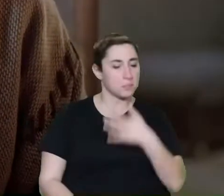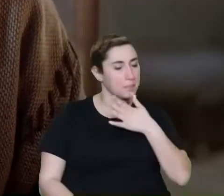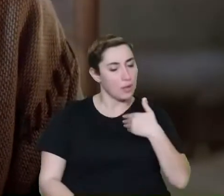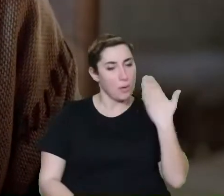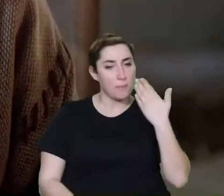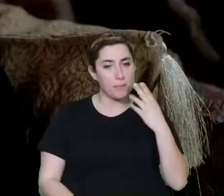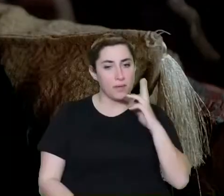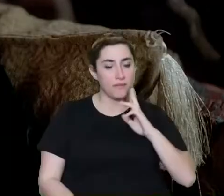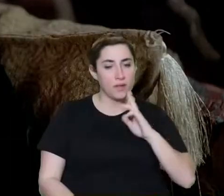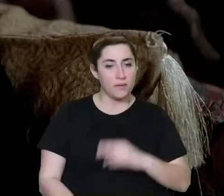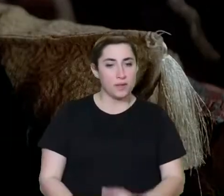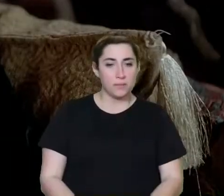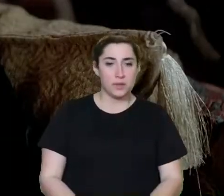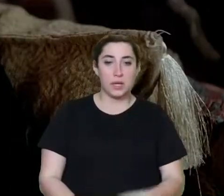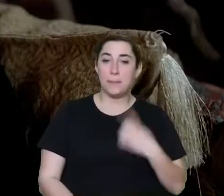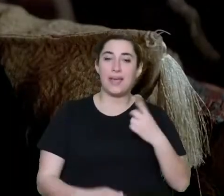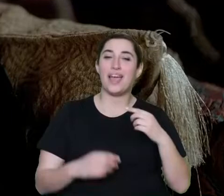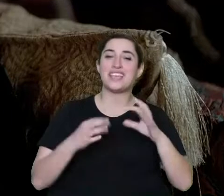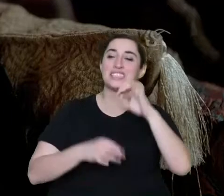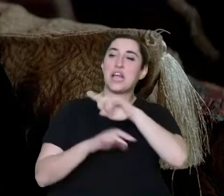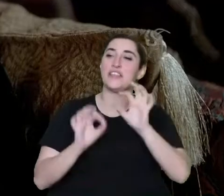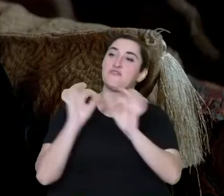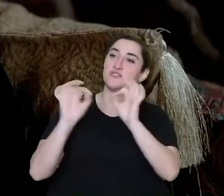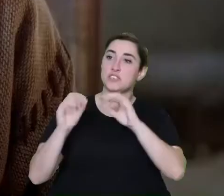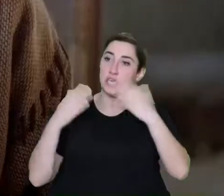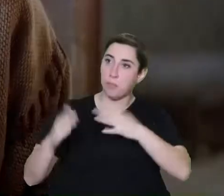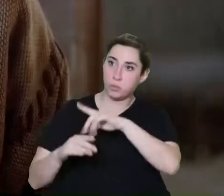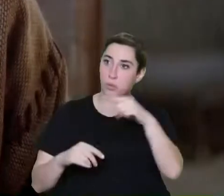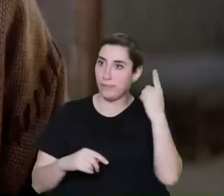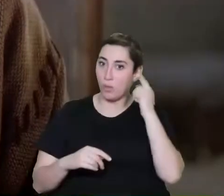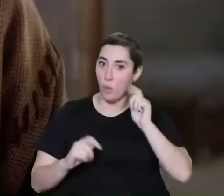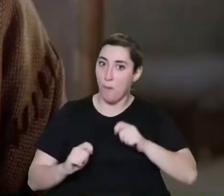Bilirim efendim. Tesiri var mıdır ahali üzerinde?